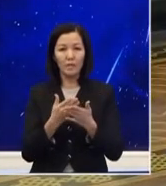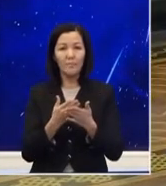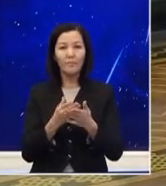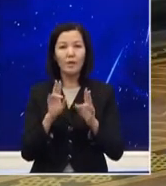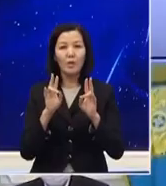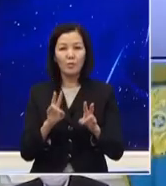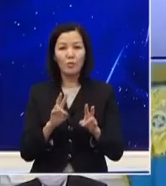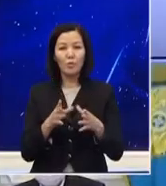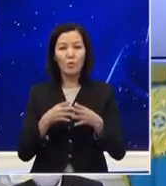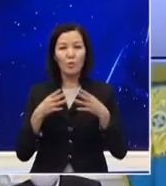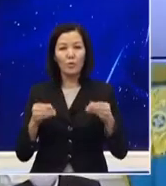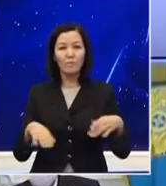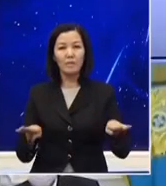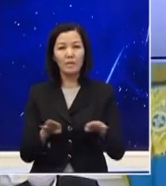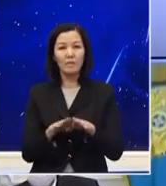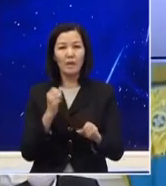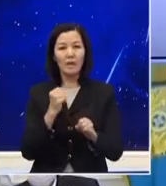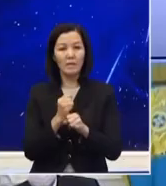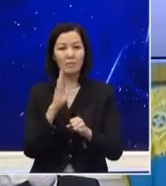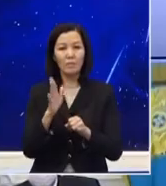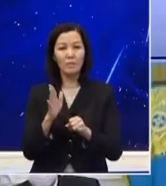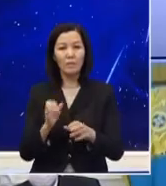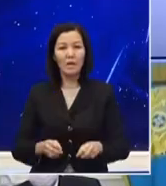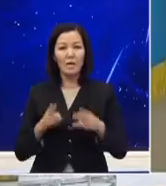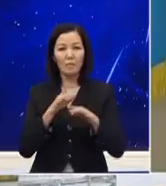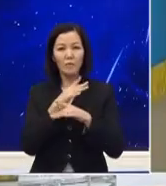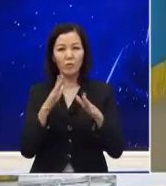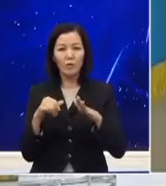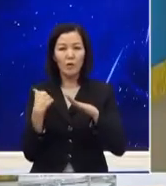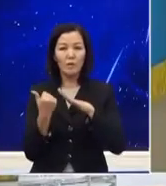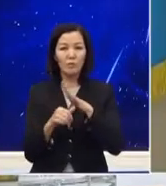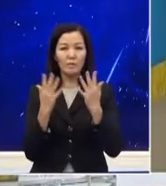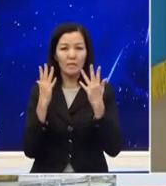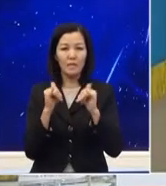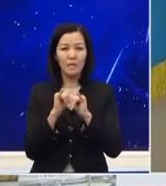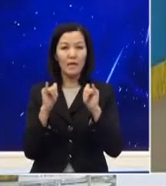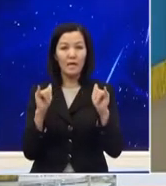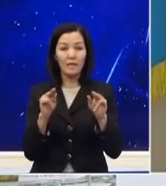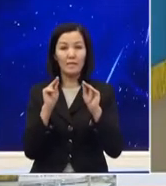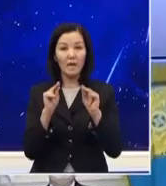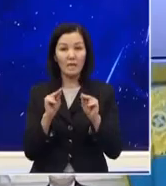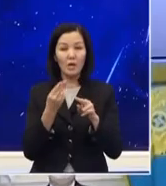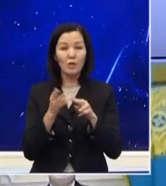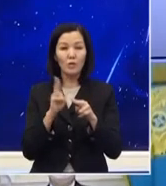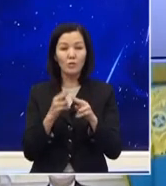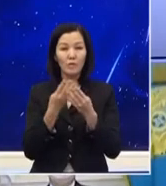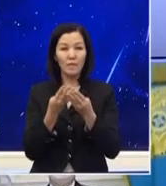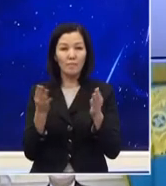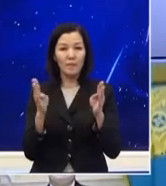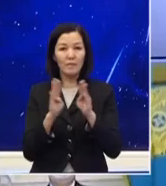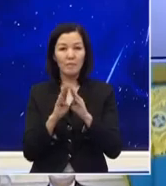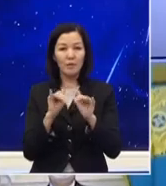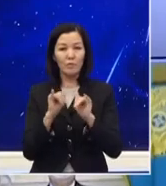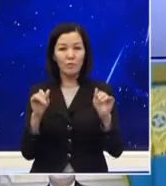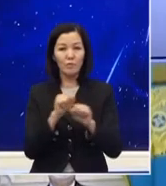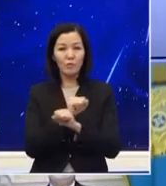Бірақ көктемдегідей карантинді қатаңдататын болсақ, онда қылмыс көбейіп, жұмыссыздық саны артатын анық. Сондықтан пандемияның өршуіне